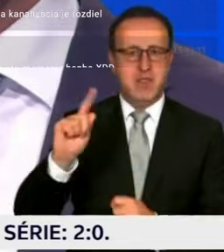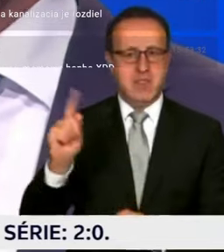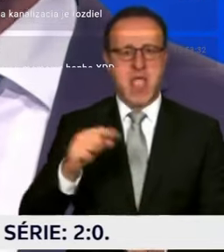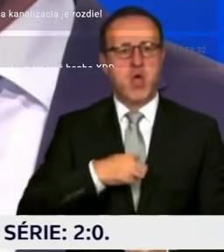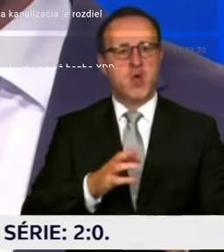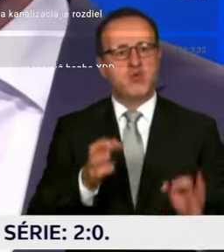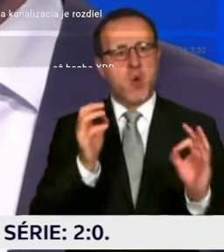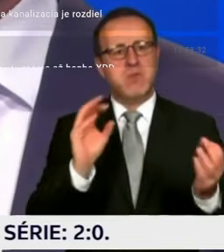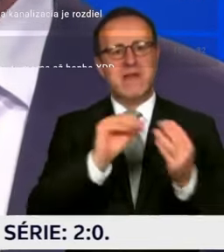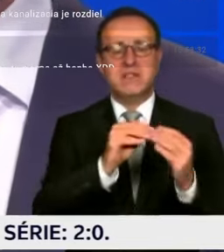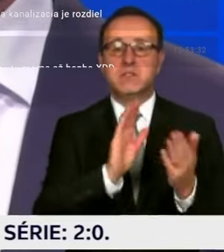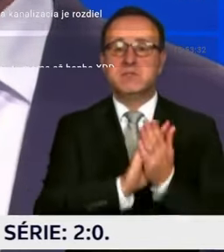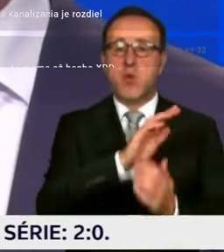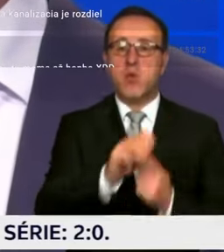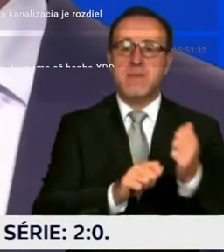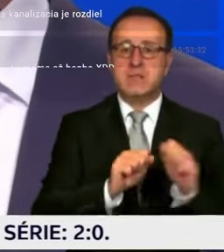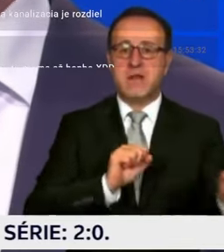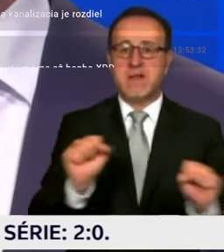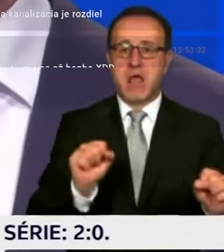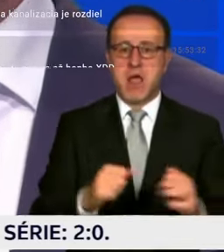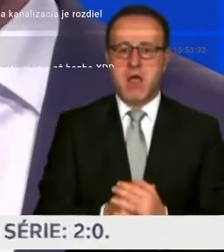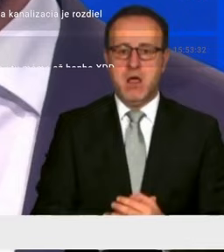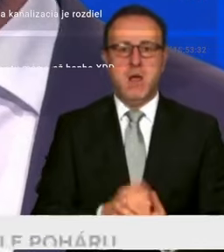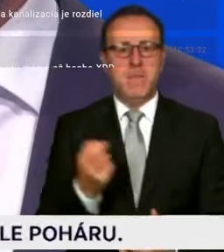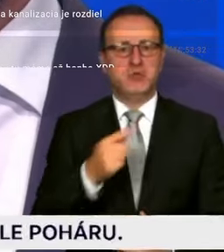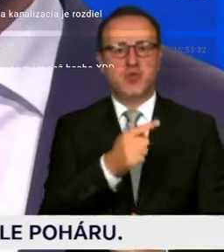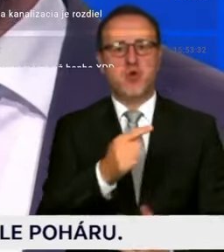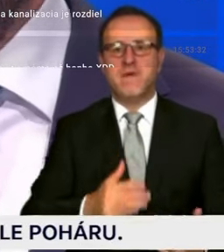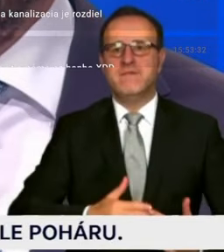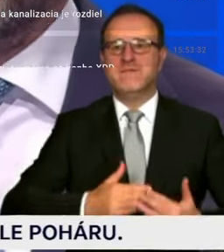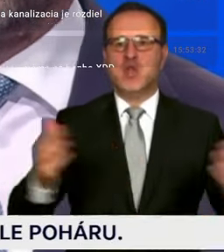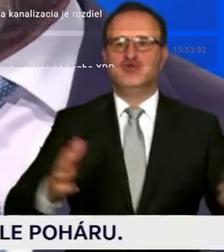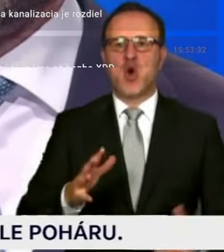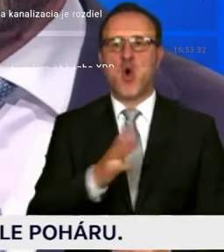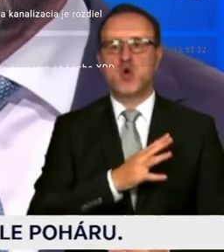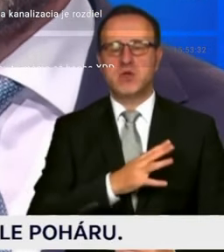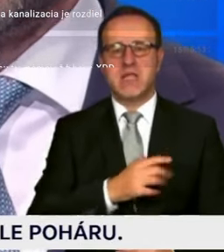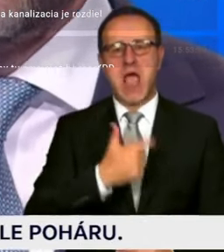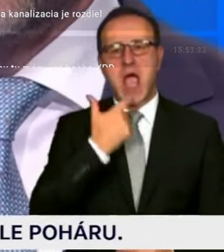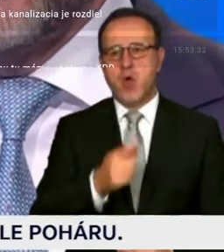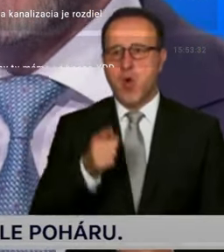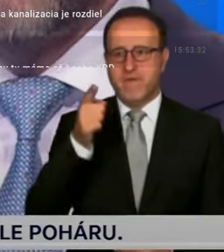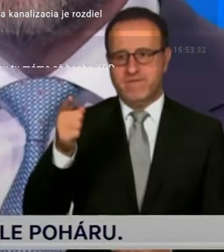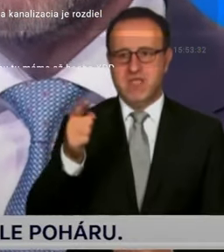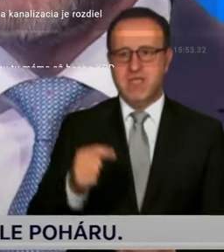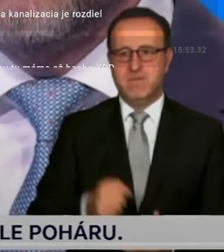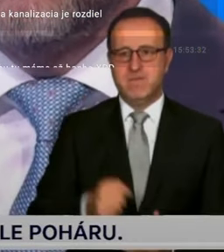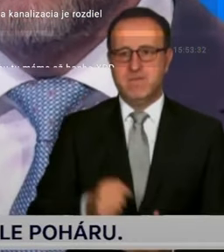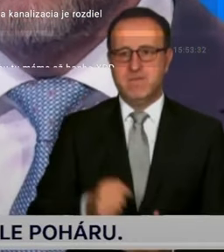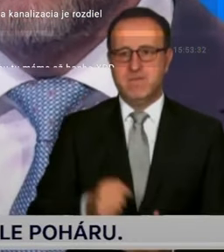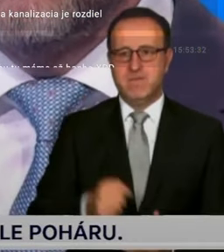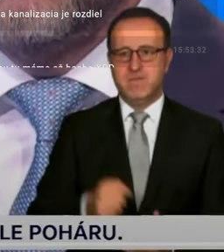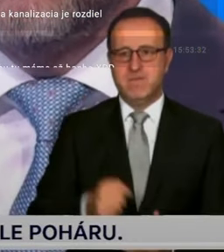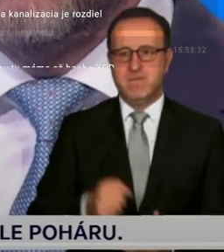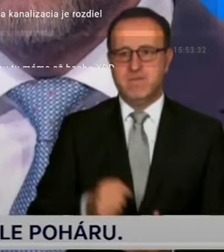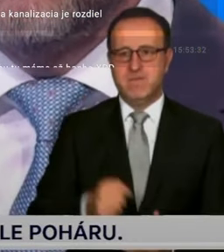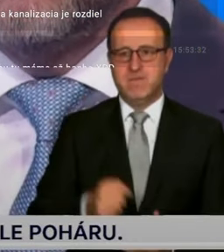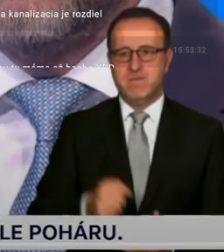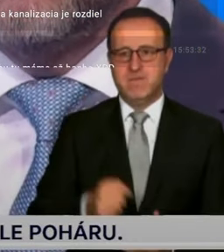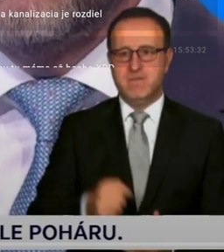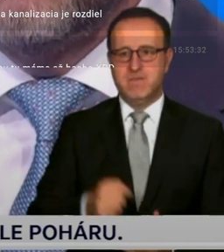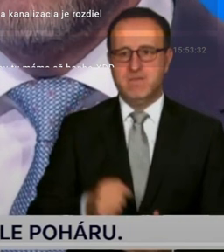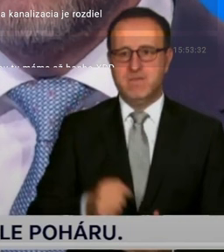spolupracovať s vládou Prečo by to malo byť väčšie ohrozenie ako keď s ňou budete spolupracovať hoc Podľa mňa to len kamufluje te bude